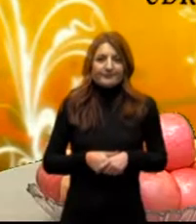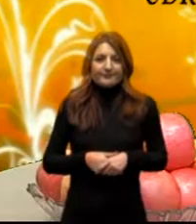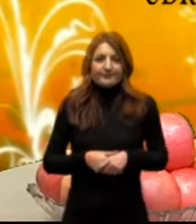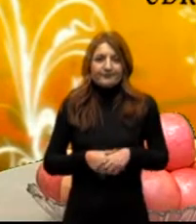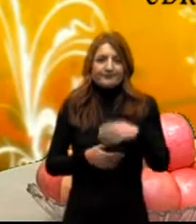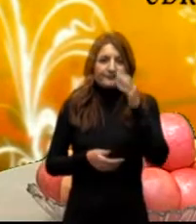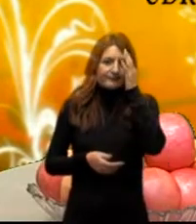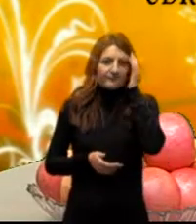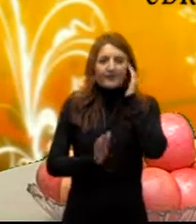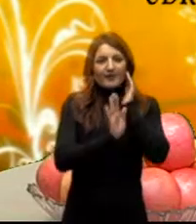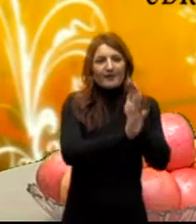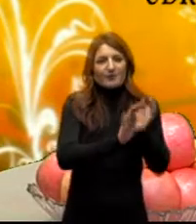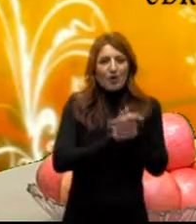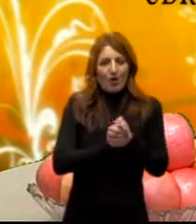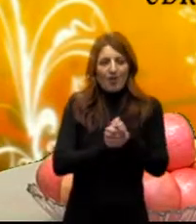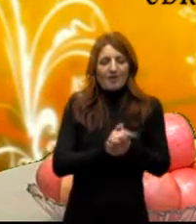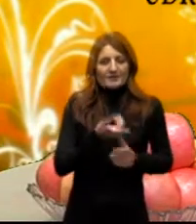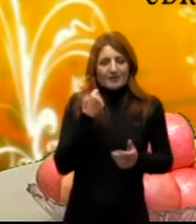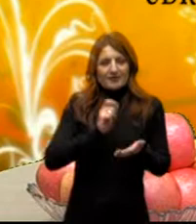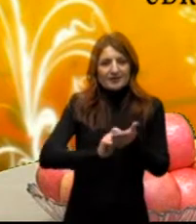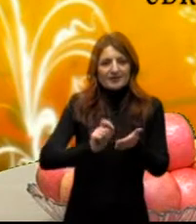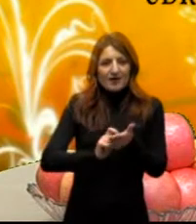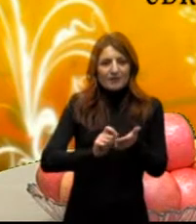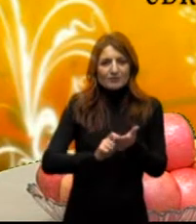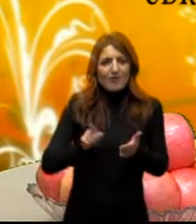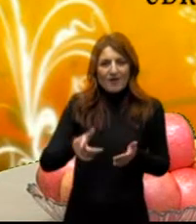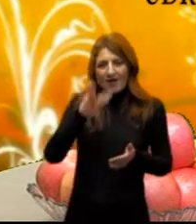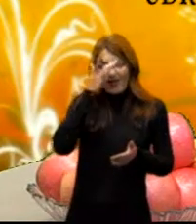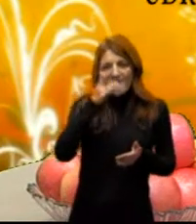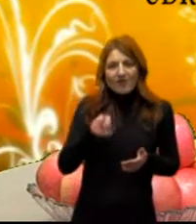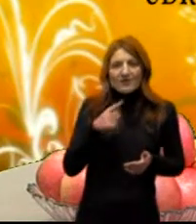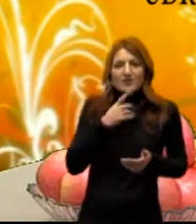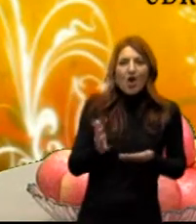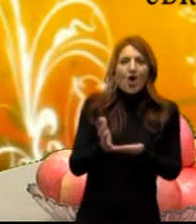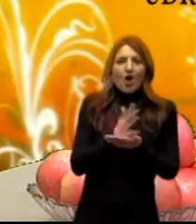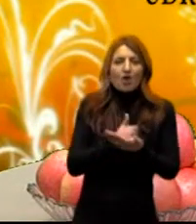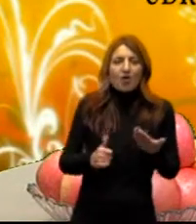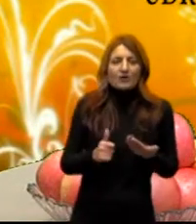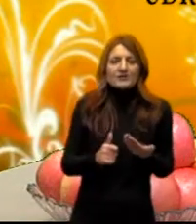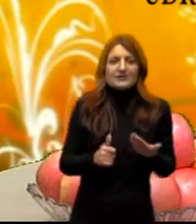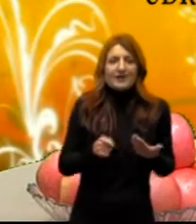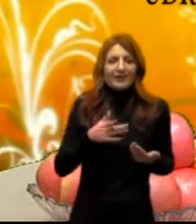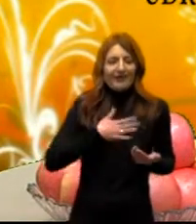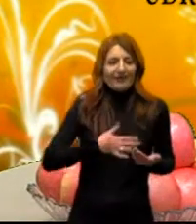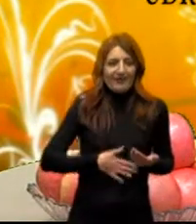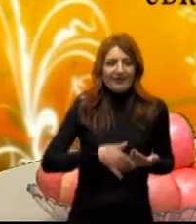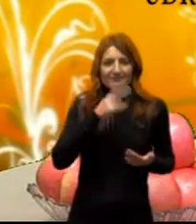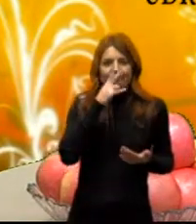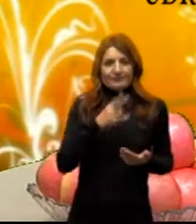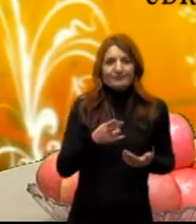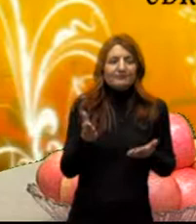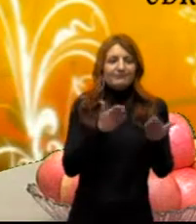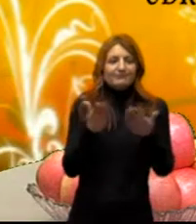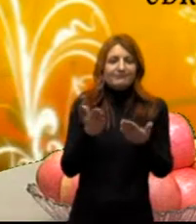ali vaše kolegice su izdali jedan sjajan tenzijske glavobolje priručnik za korisnike. Evo, dragi moj, ne znam